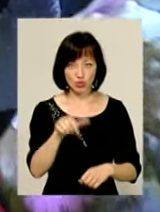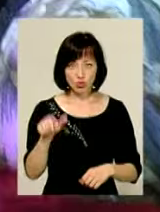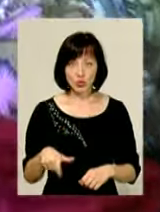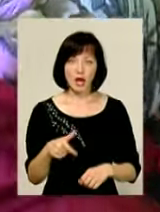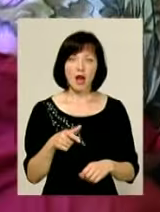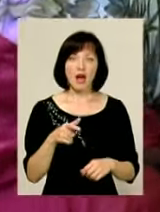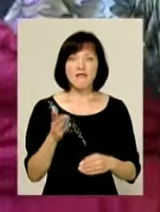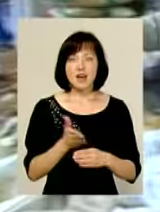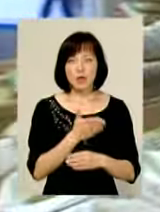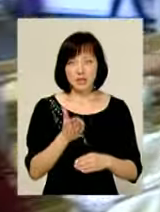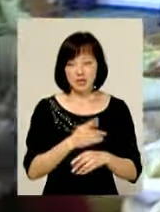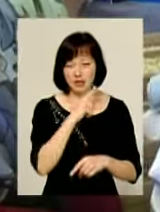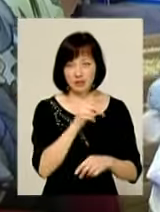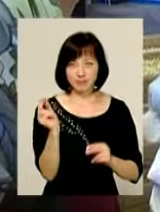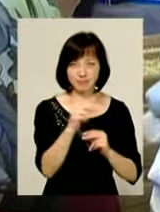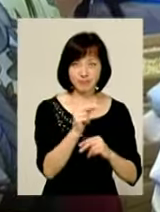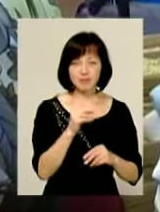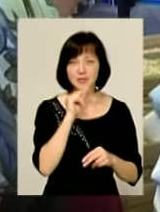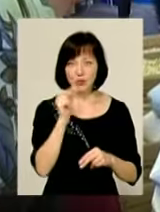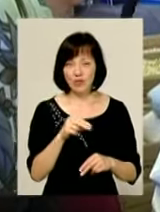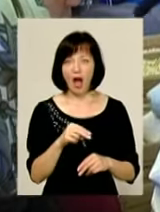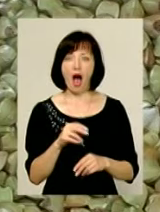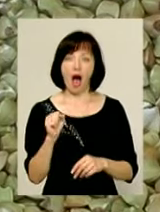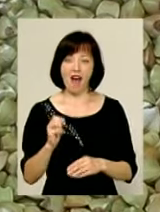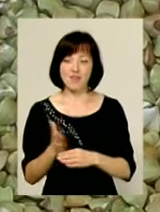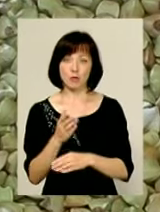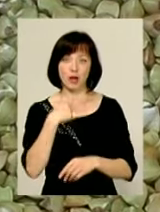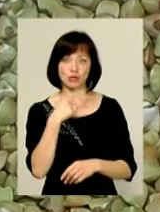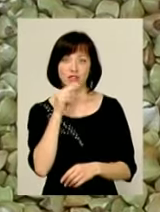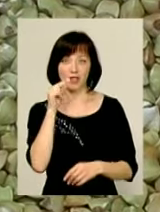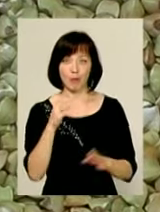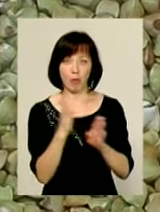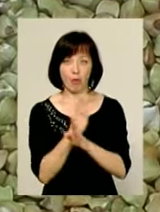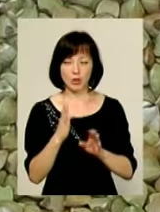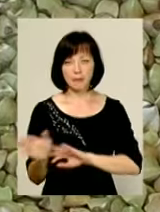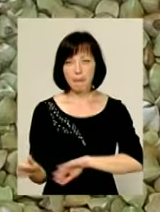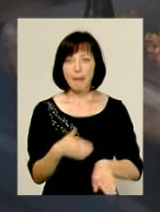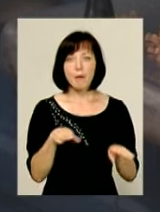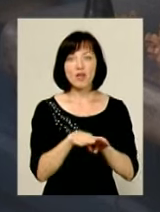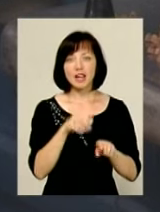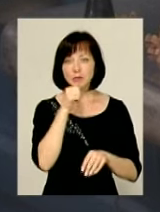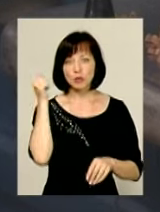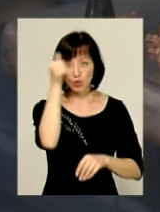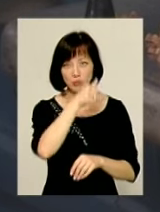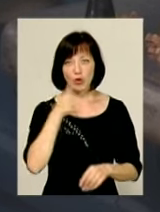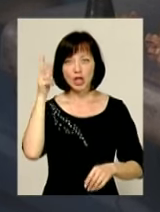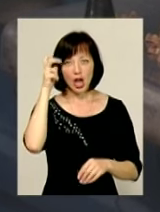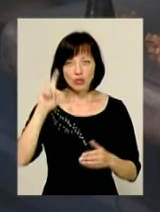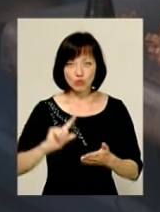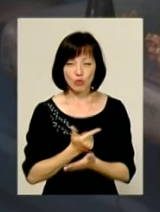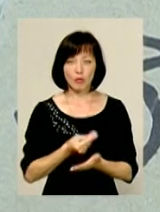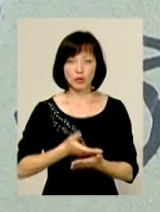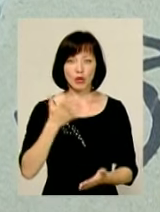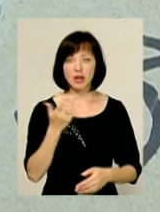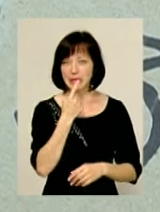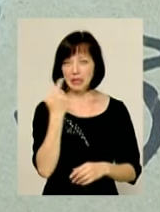перепродають виробників. Виробники погоду. У порівнянні з минулим роком гречка знову набрала зайві грошові кілограми. Ще до недавна